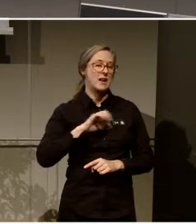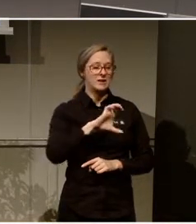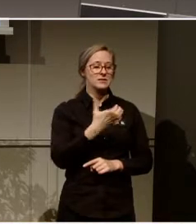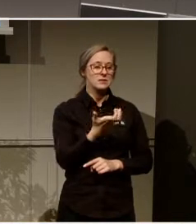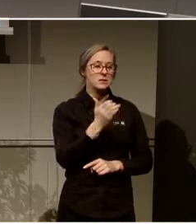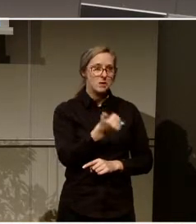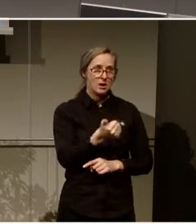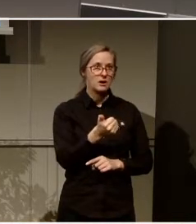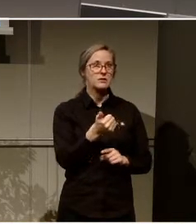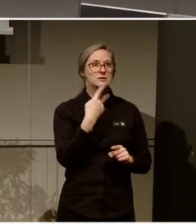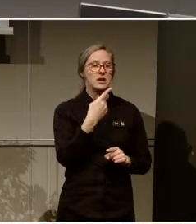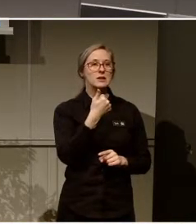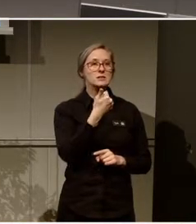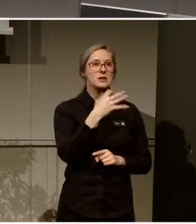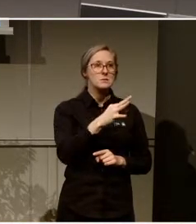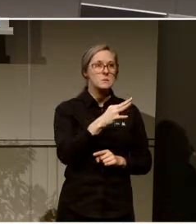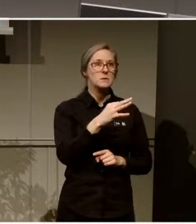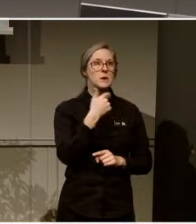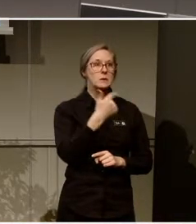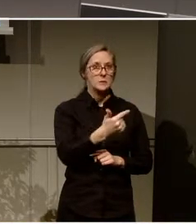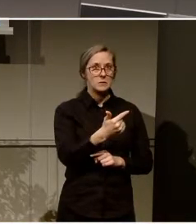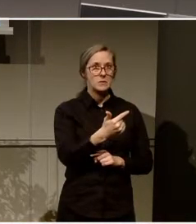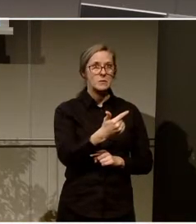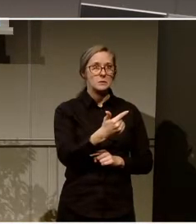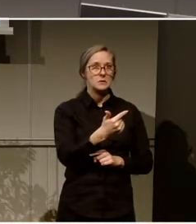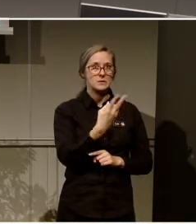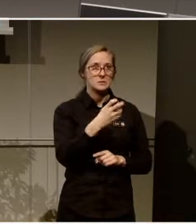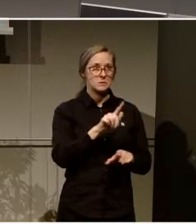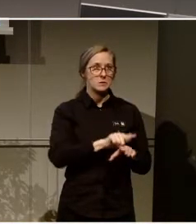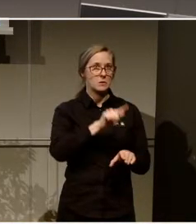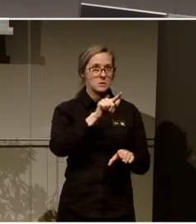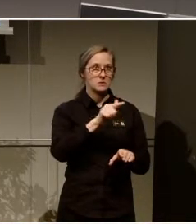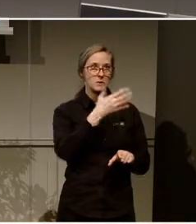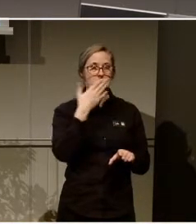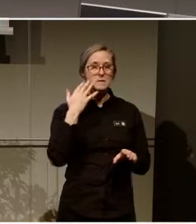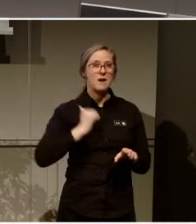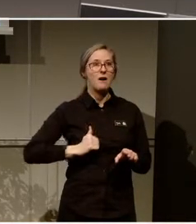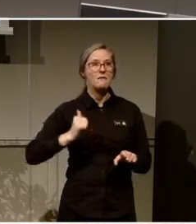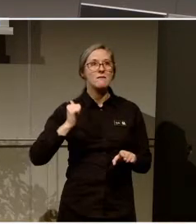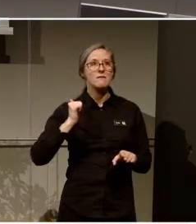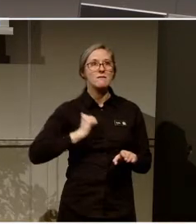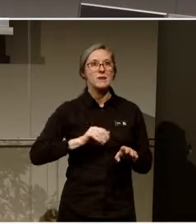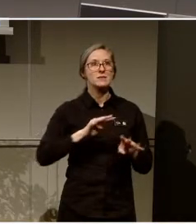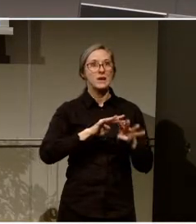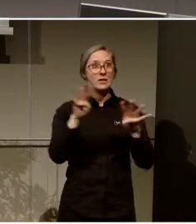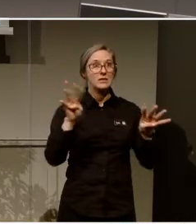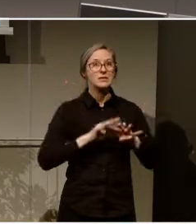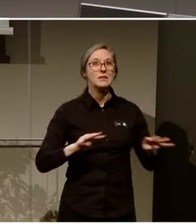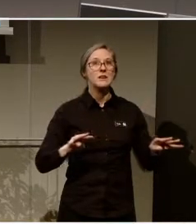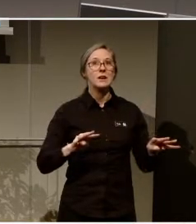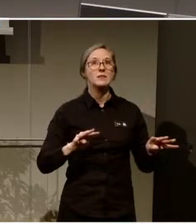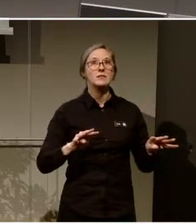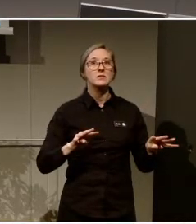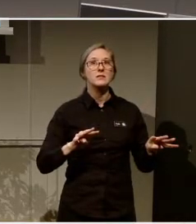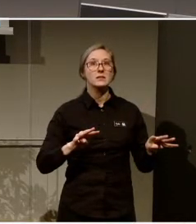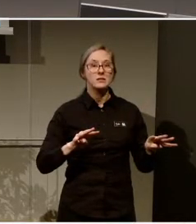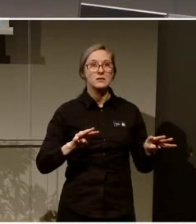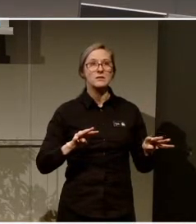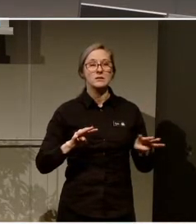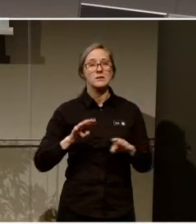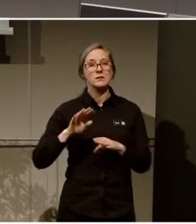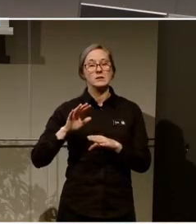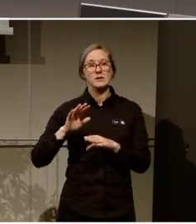Säger ju att 600 000 första kvartalet 2017 inte använde internet alls. Svenskan och internet tar ju upp